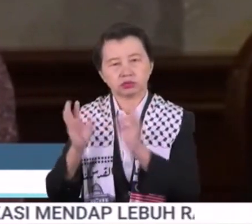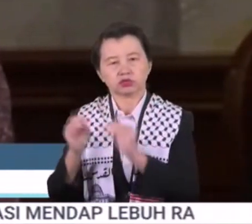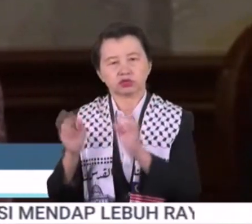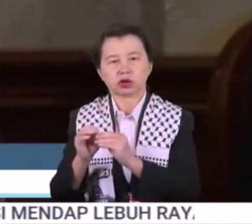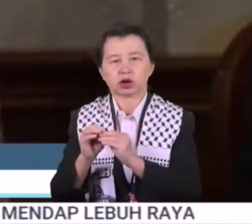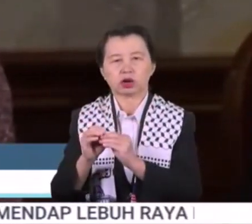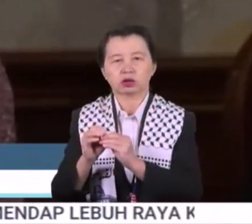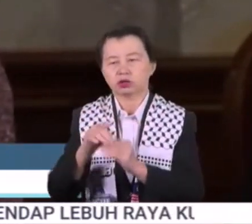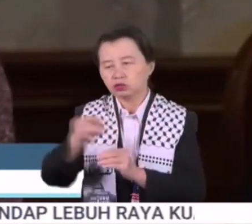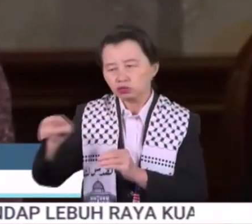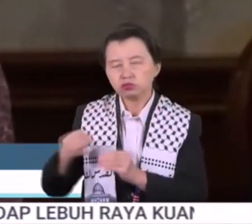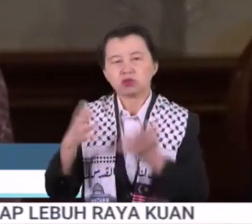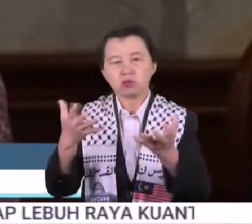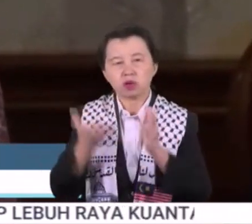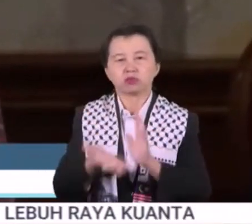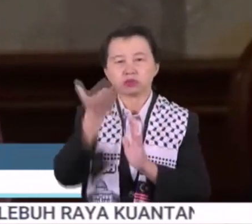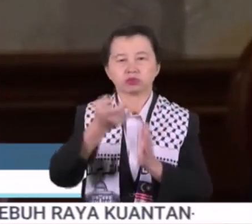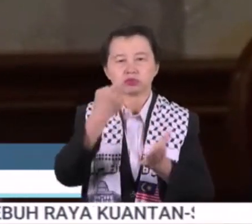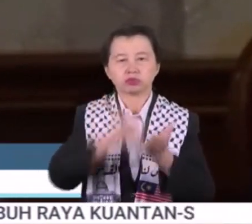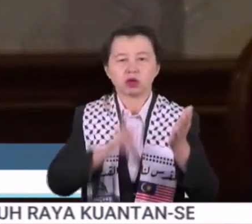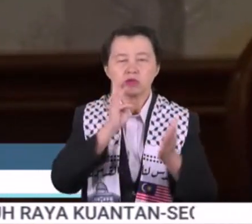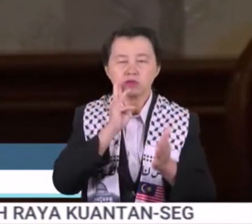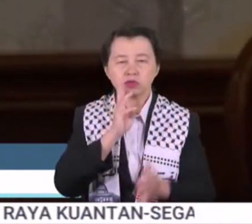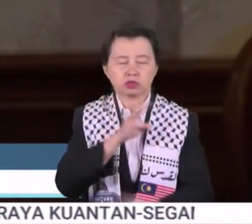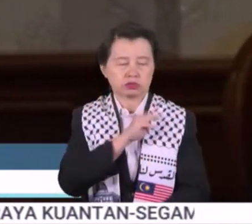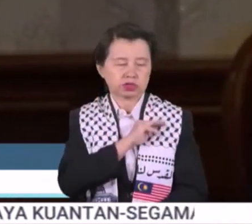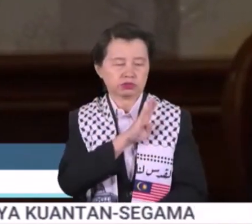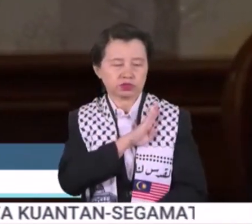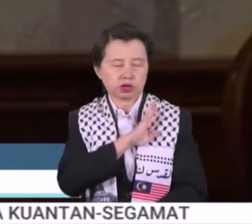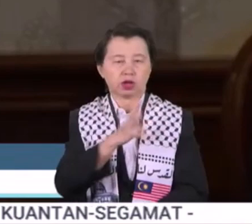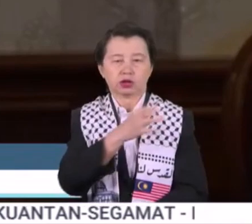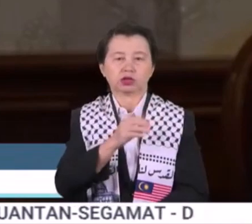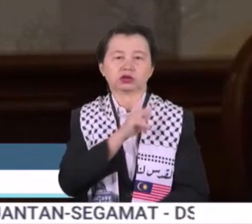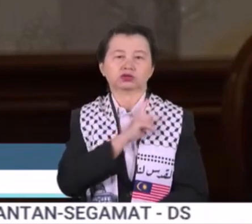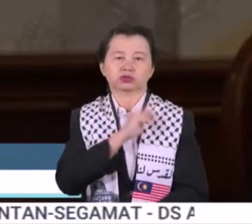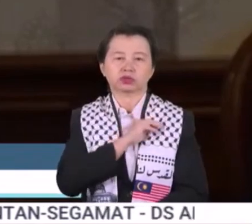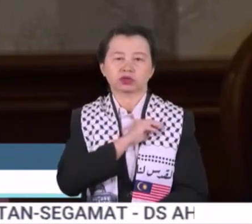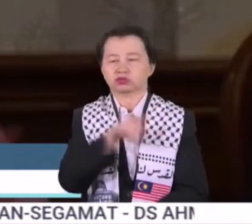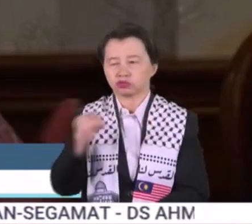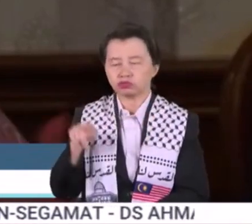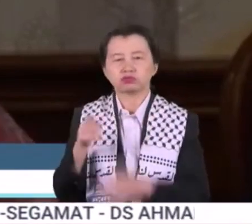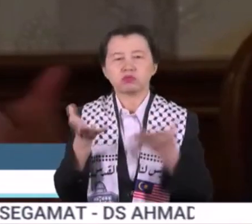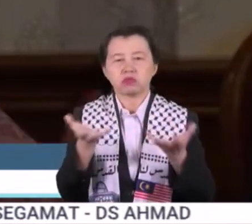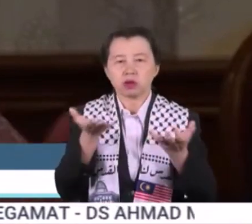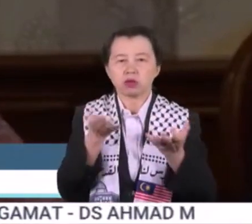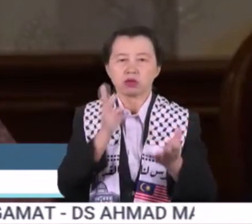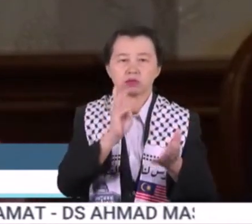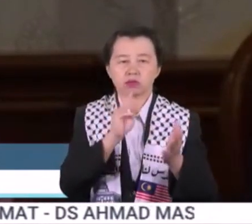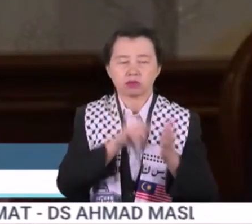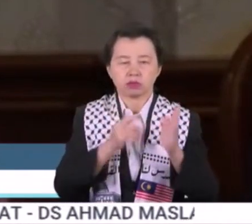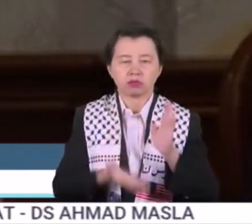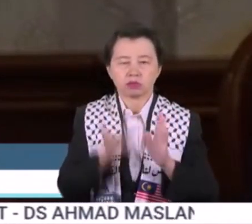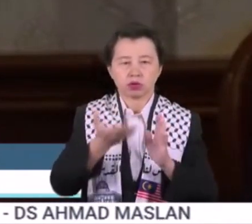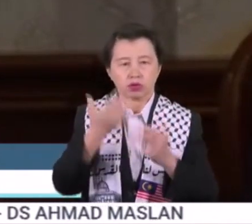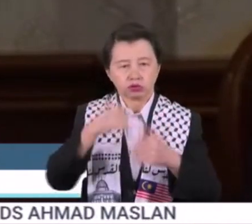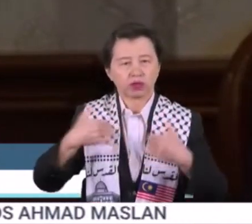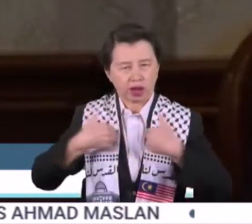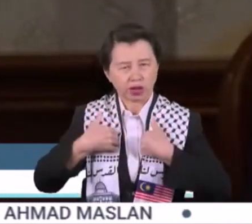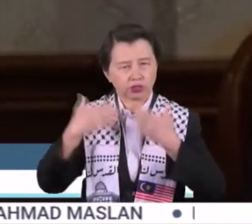dengan Menteri Besar, Ketua Menteri, dan ada negeri yang tidak naikkan